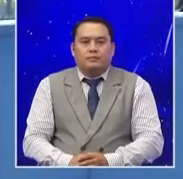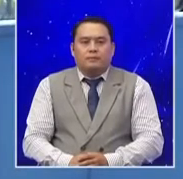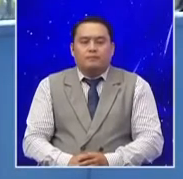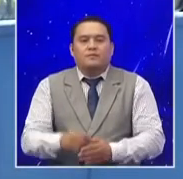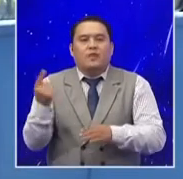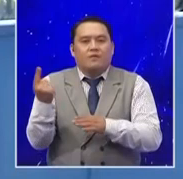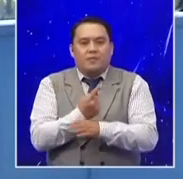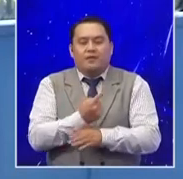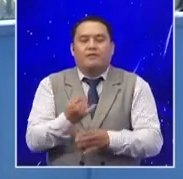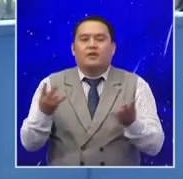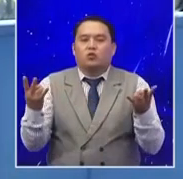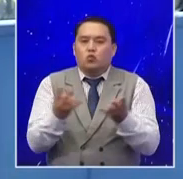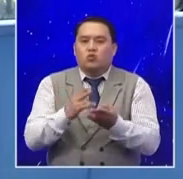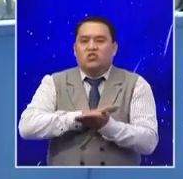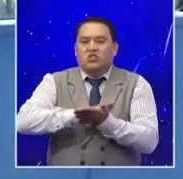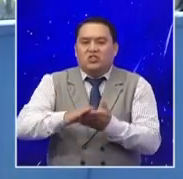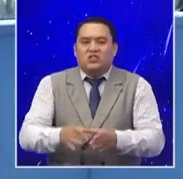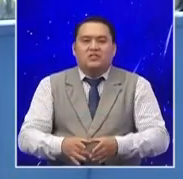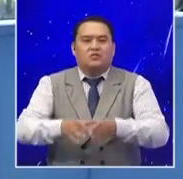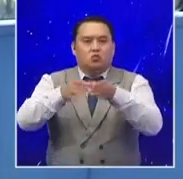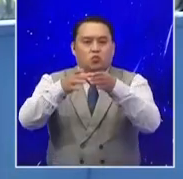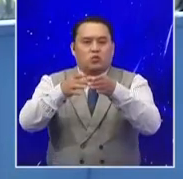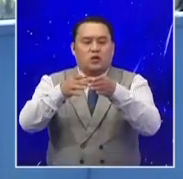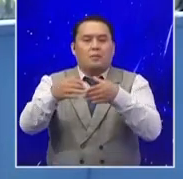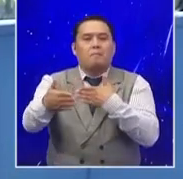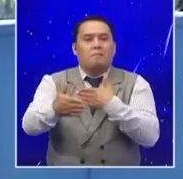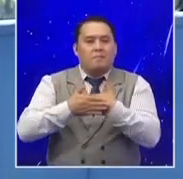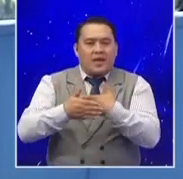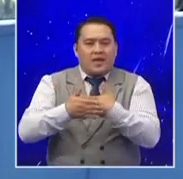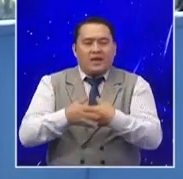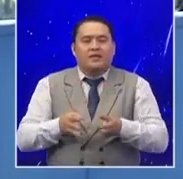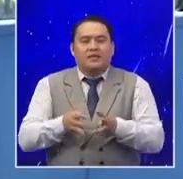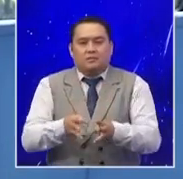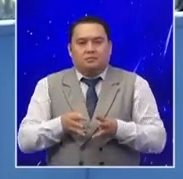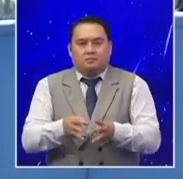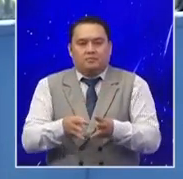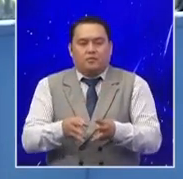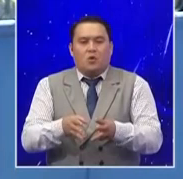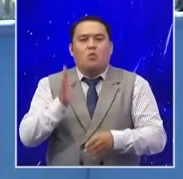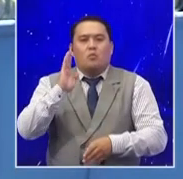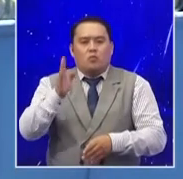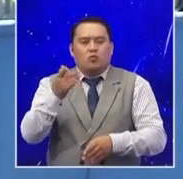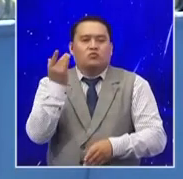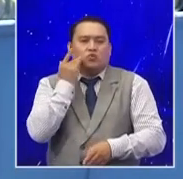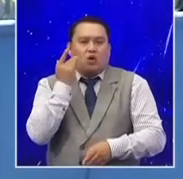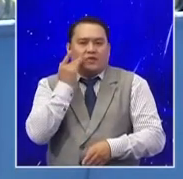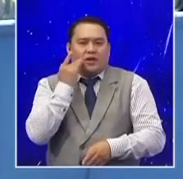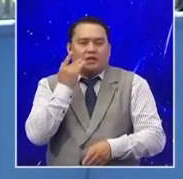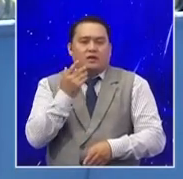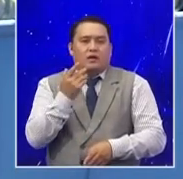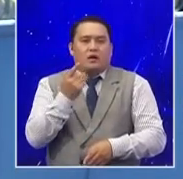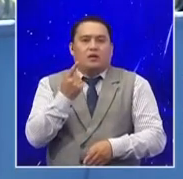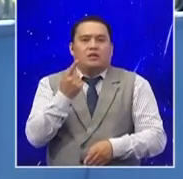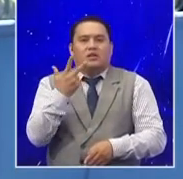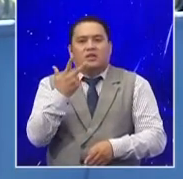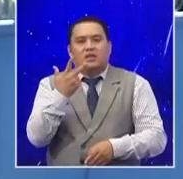Во-первых, это нужно очищать дымоходы перед отопительным периодом и в дальнейшем, в течение отопительного периода, то есть не реже одного